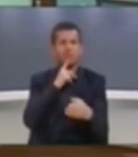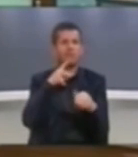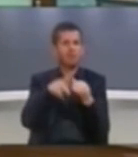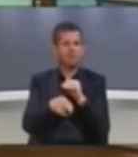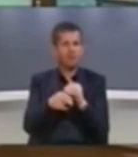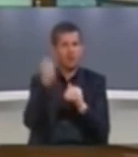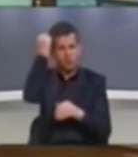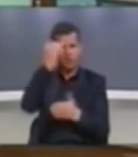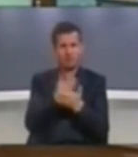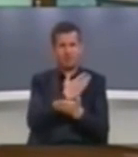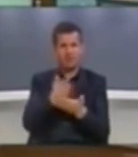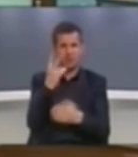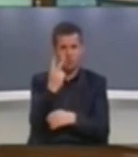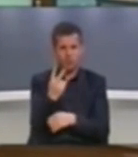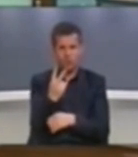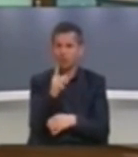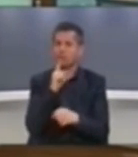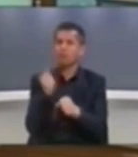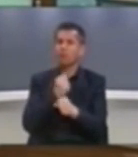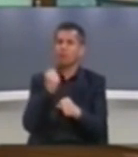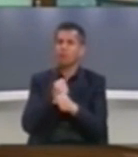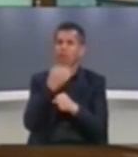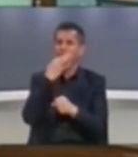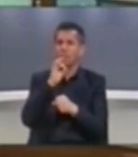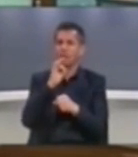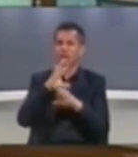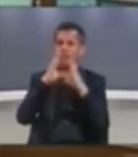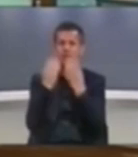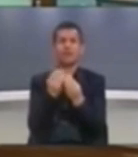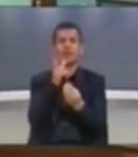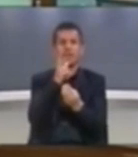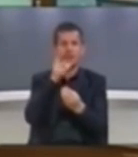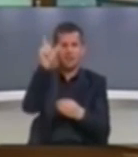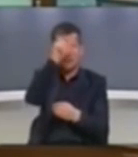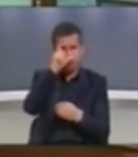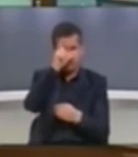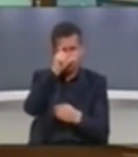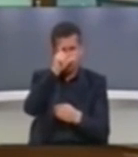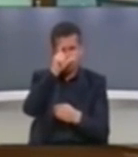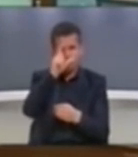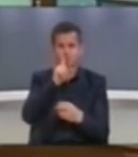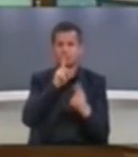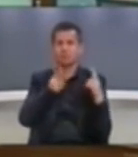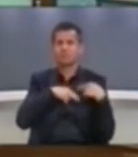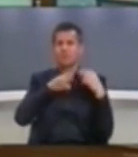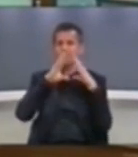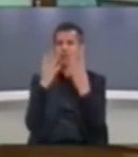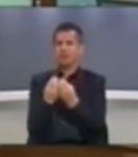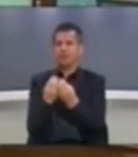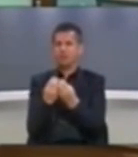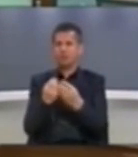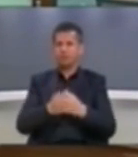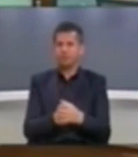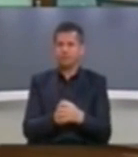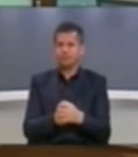në dysh duke premtuar e punuar për të akomoduar kërkesat e Serbisë për kompetenca ekzekutive për Zajednicën.